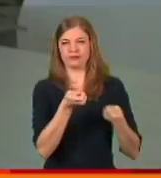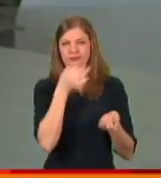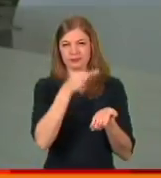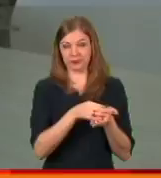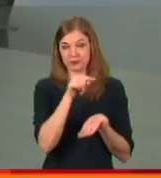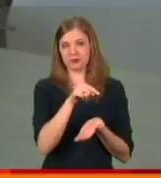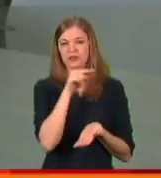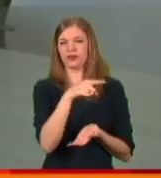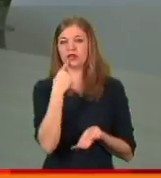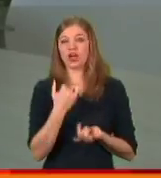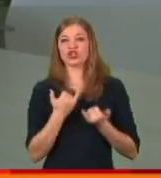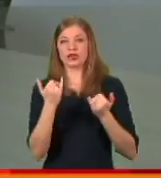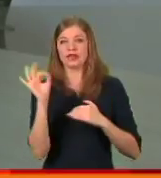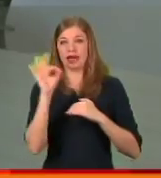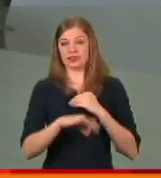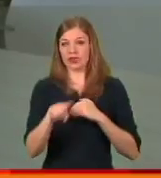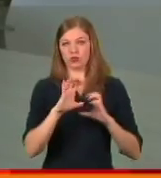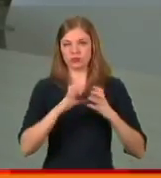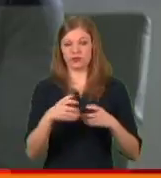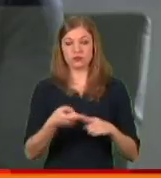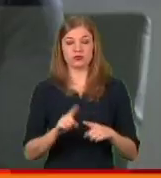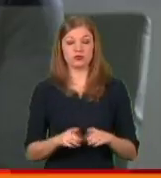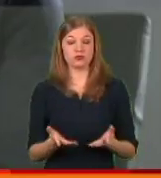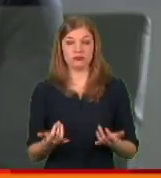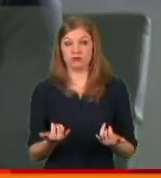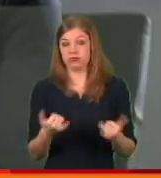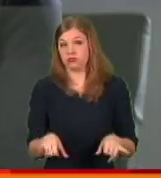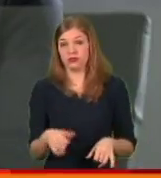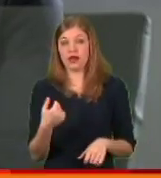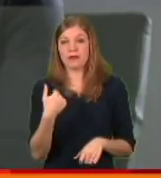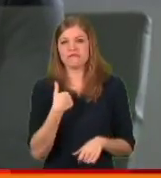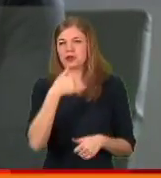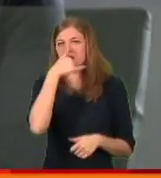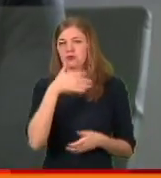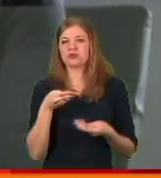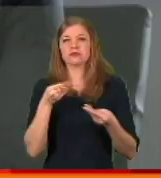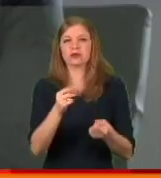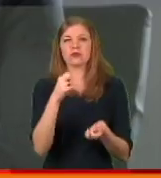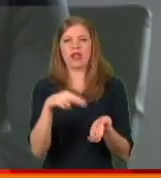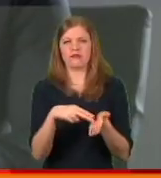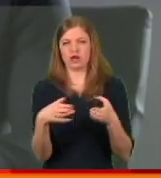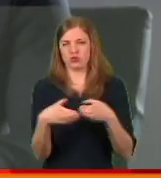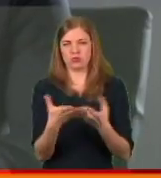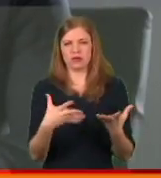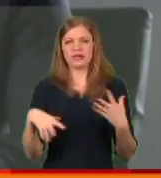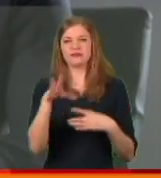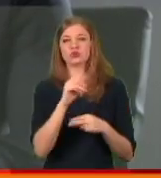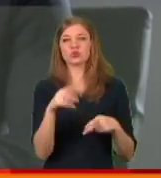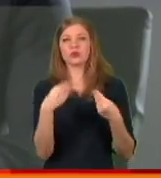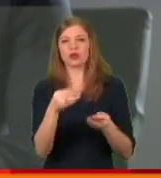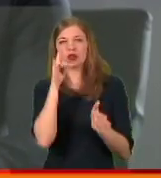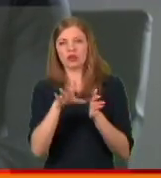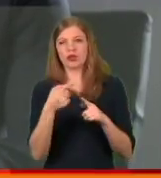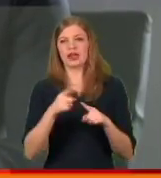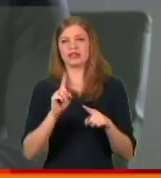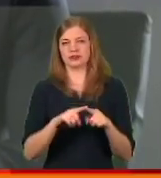Він каже, для західного світу це неймовірно. Ми не можемо впливати на вартість компаній. Всі постачальники енергії в нас